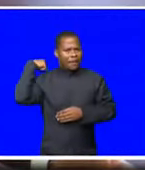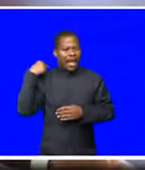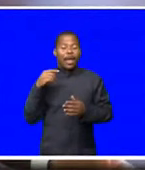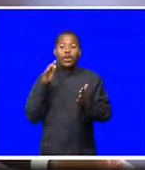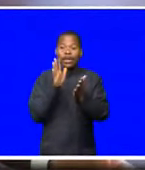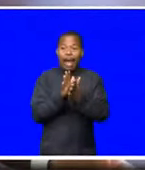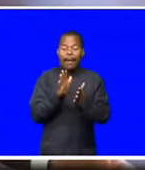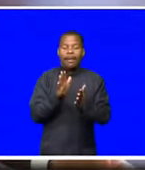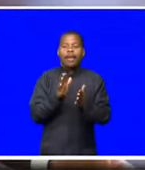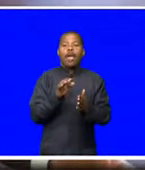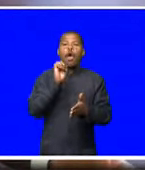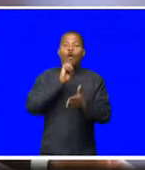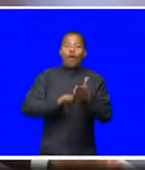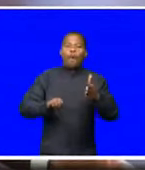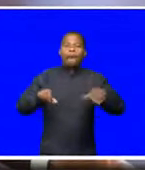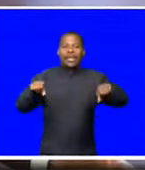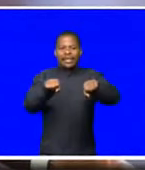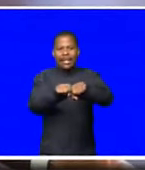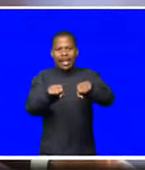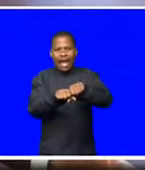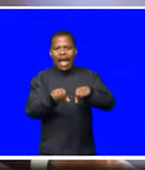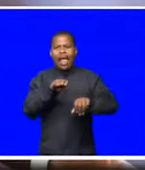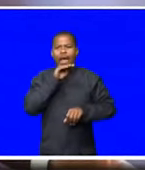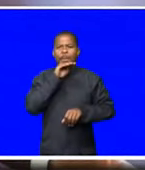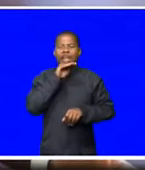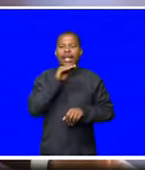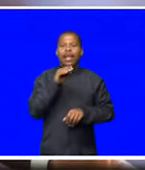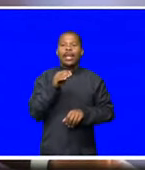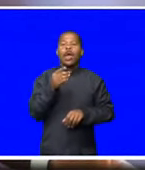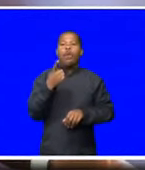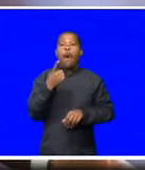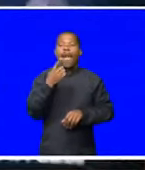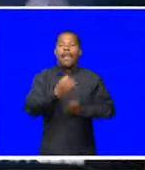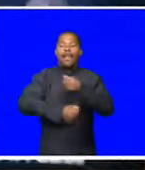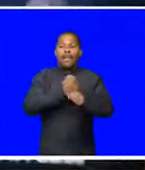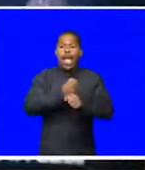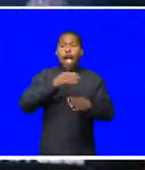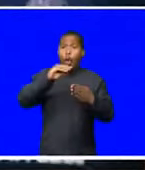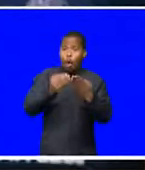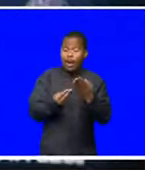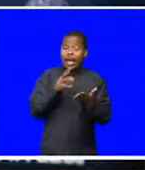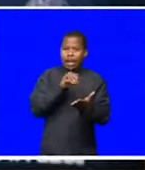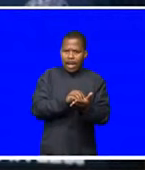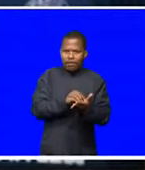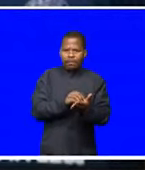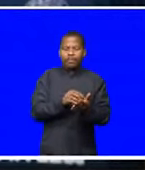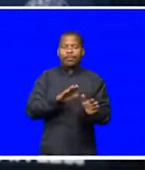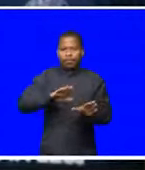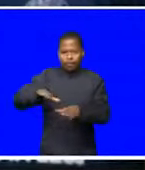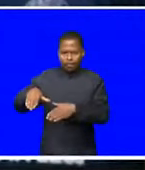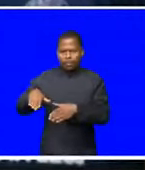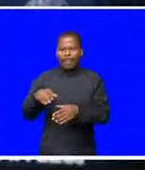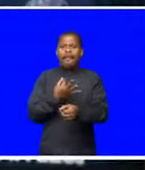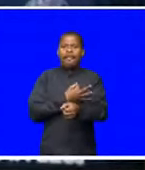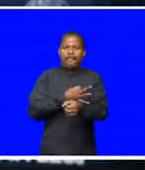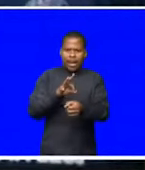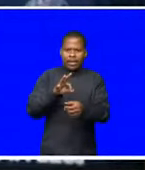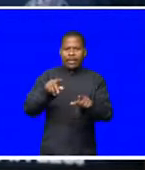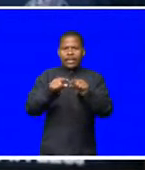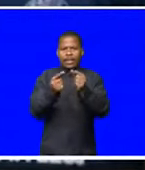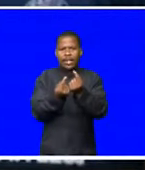loneminyaka lengu-37 lasesenegal loselelwe zivumelwano seminyaka naleli cembu. Even lase France liqembu le Paris